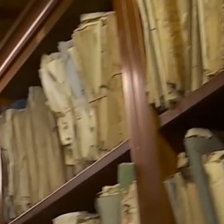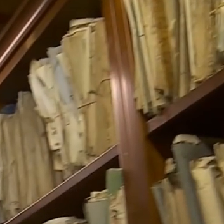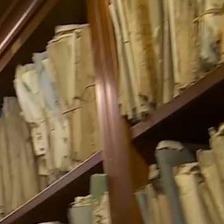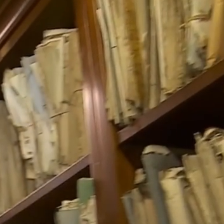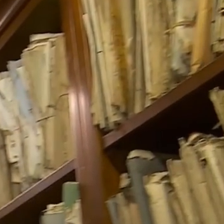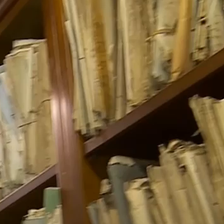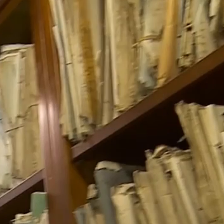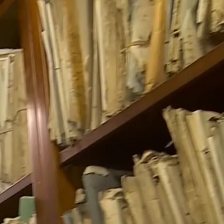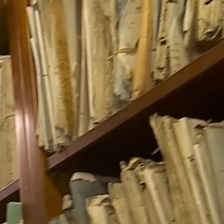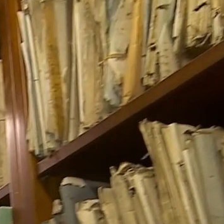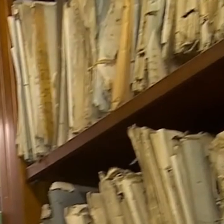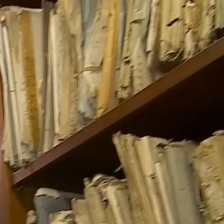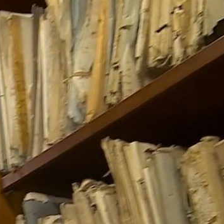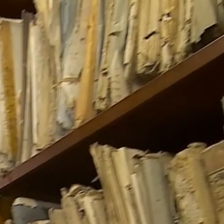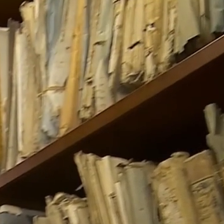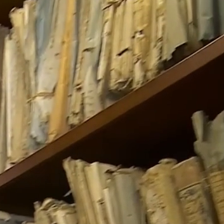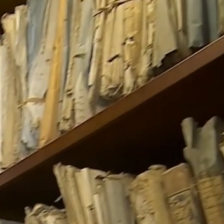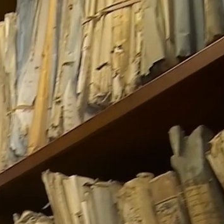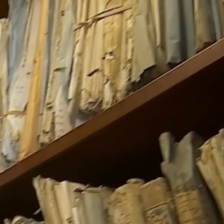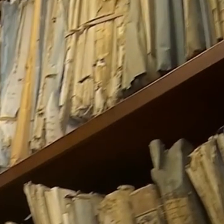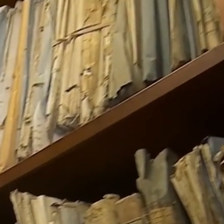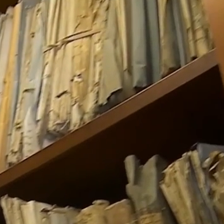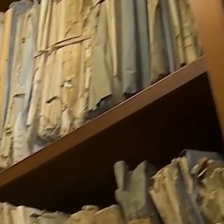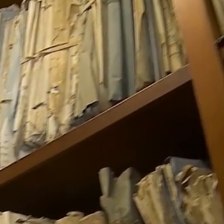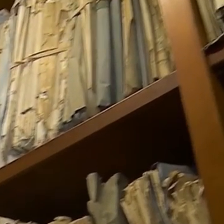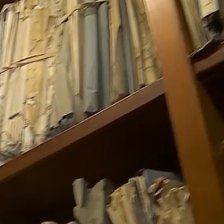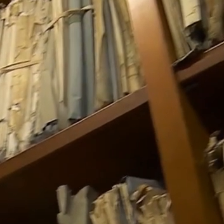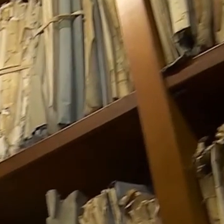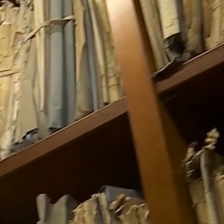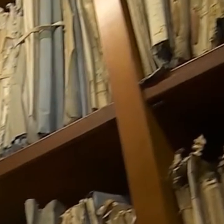Fascicoli relegati e particolare della fontana di Piazza delle Erbe.